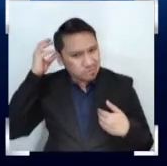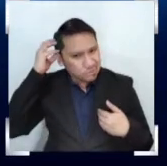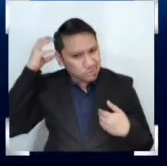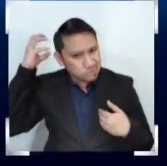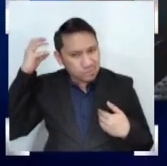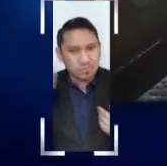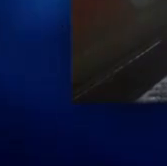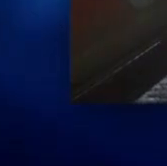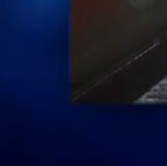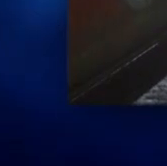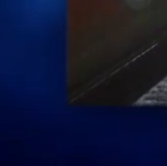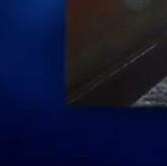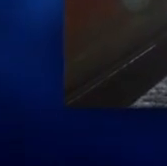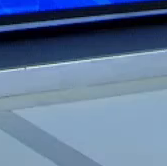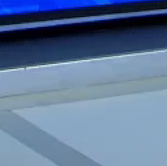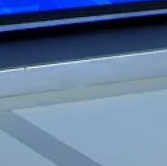mauntog.